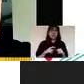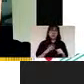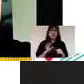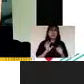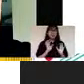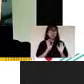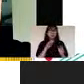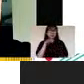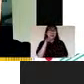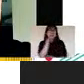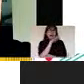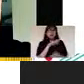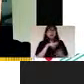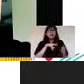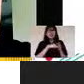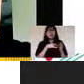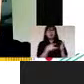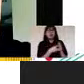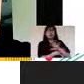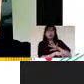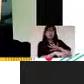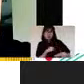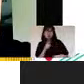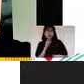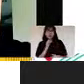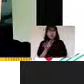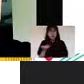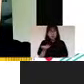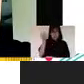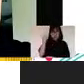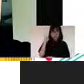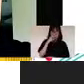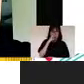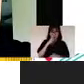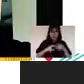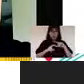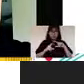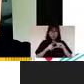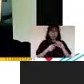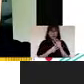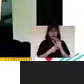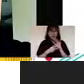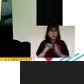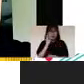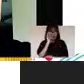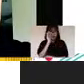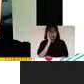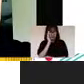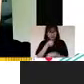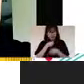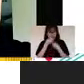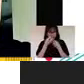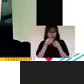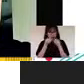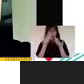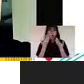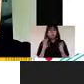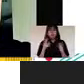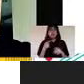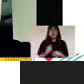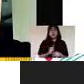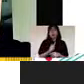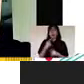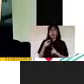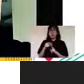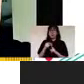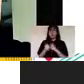Nah, karena itu ini tadi juga sudah dipaparkan oleh Pak Semi. Nah, karena itu kami di perusahaan teknologi